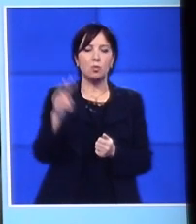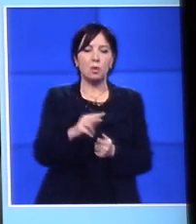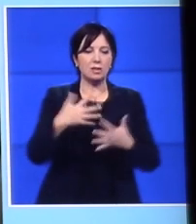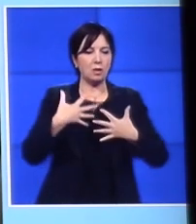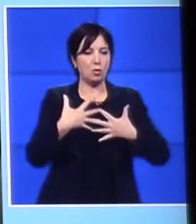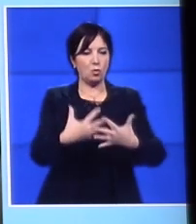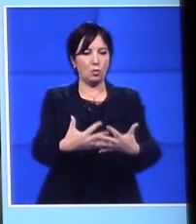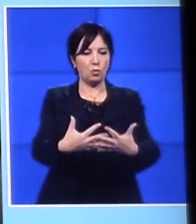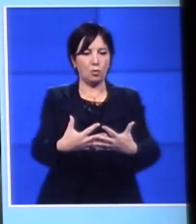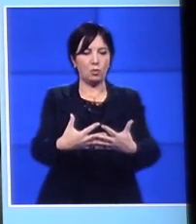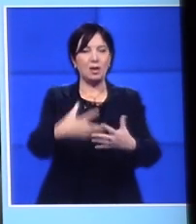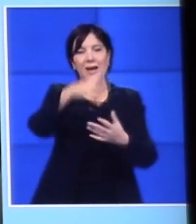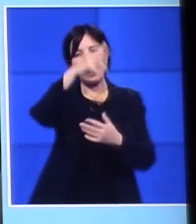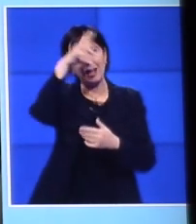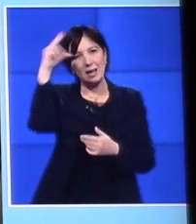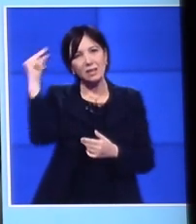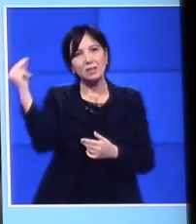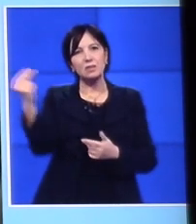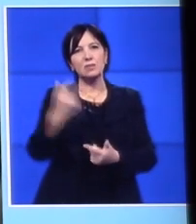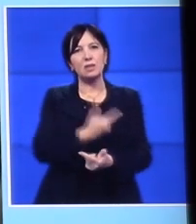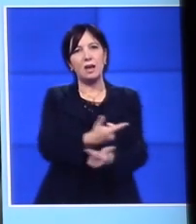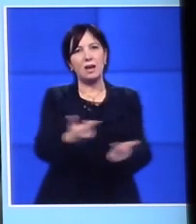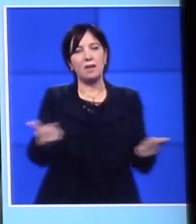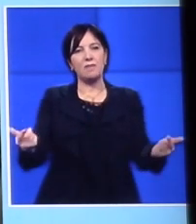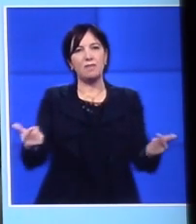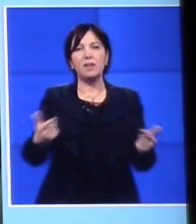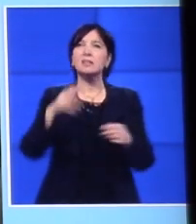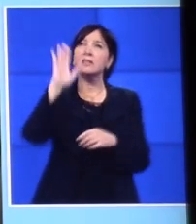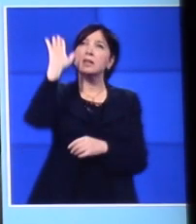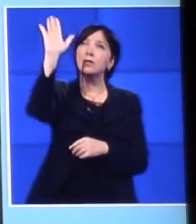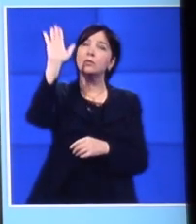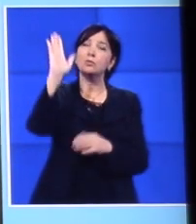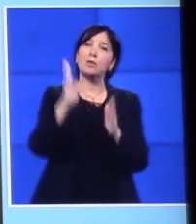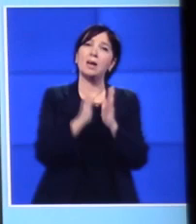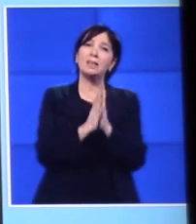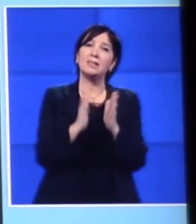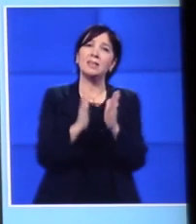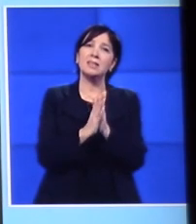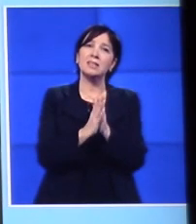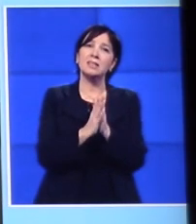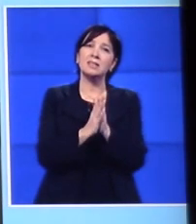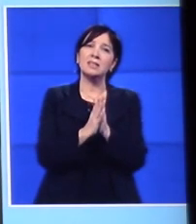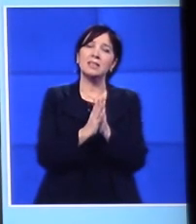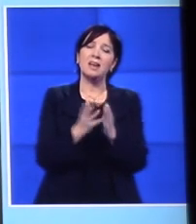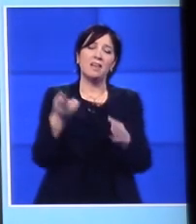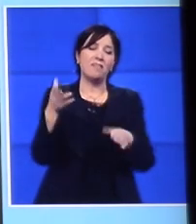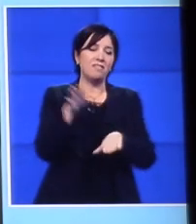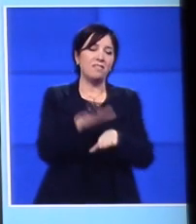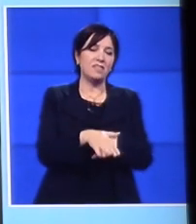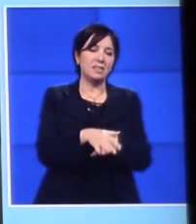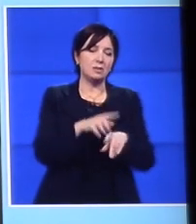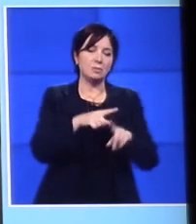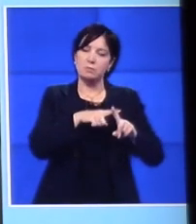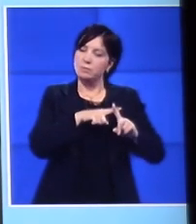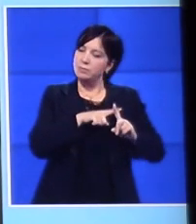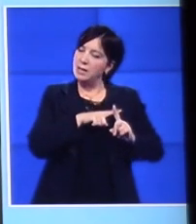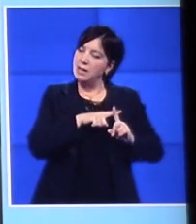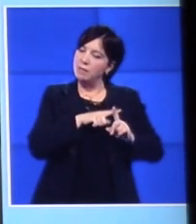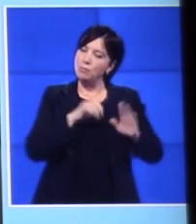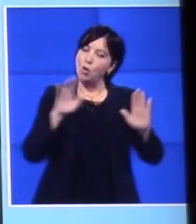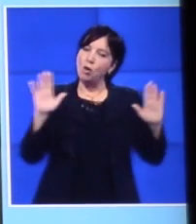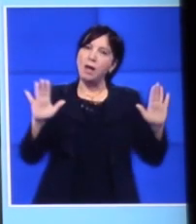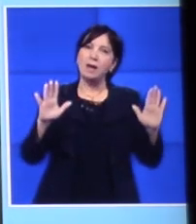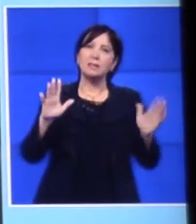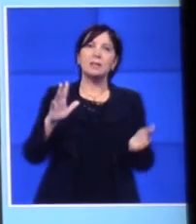amore e riconosci nell'offerta della tua Chiesa la vittima immolata per la nostra